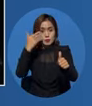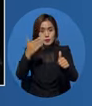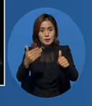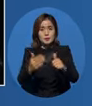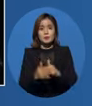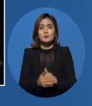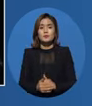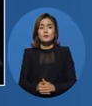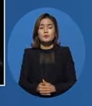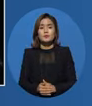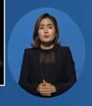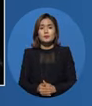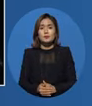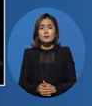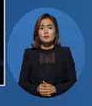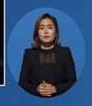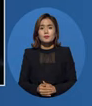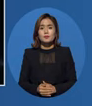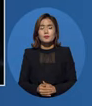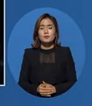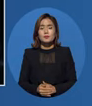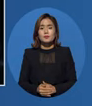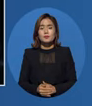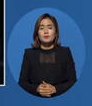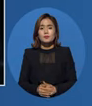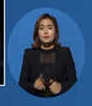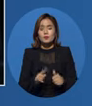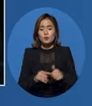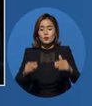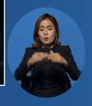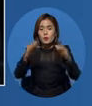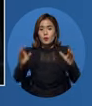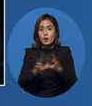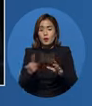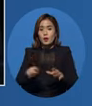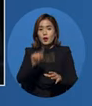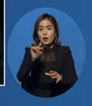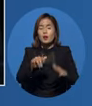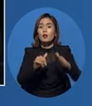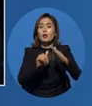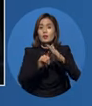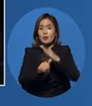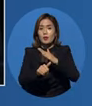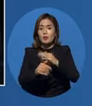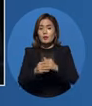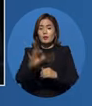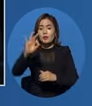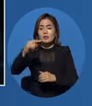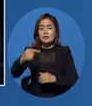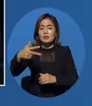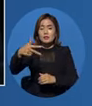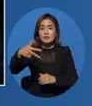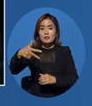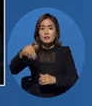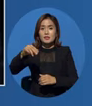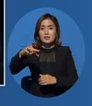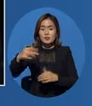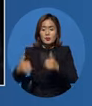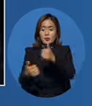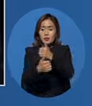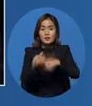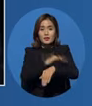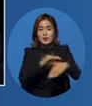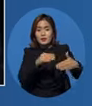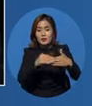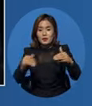4 월식 후보는 정말 우리 당의 상징이 된 얼 치로 연애를 너무나 잘 이끄시고 어 사회적